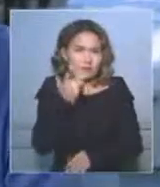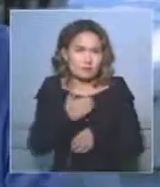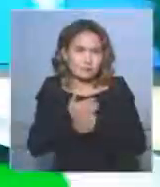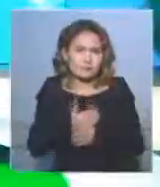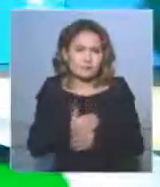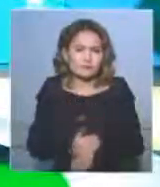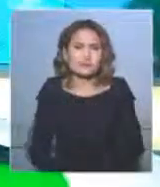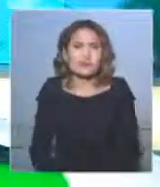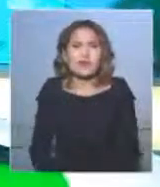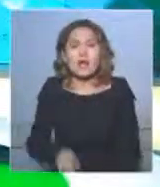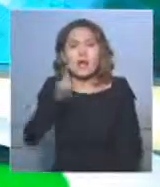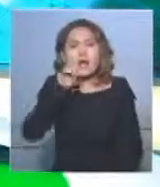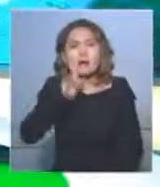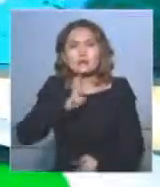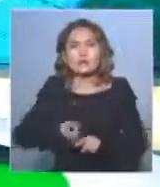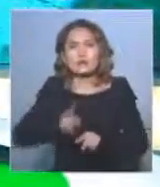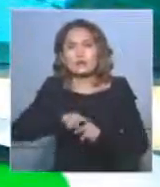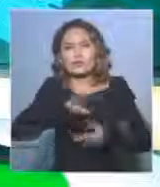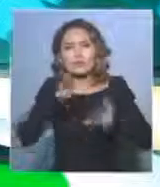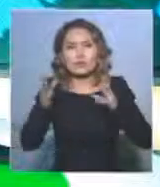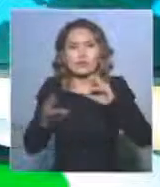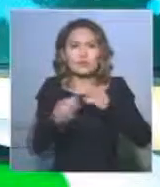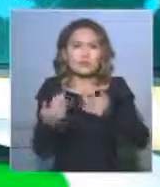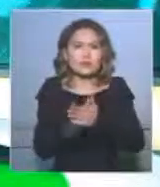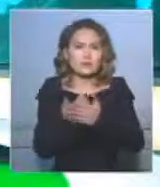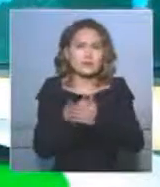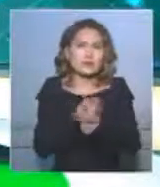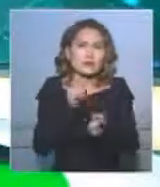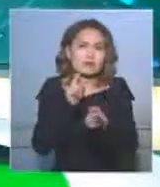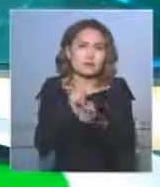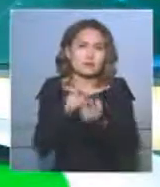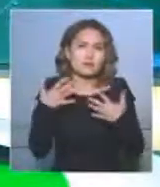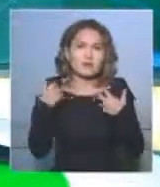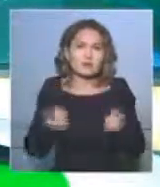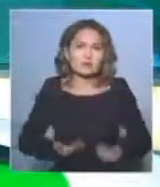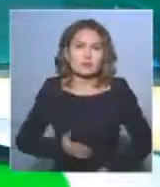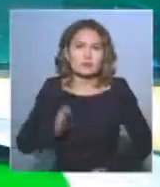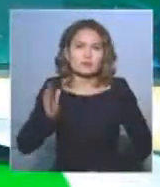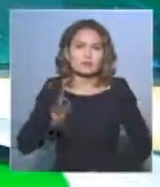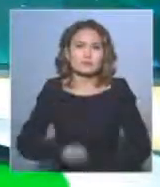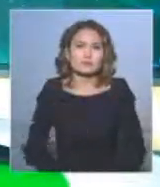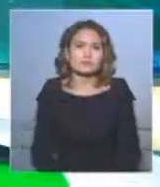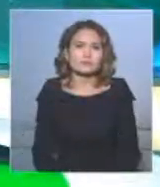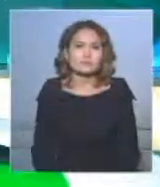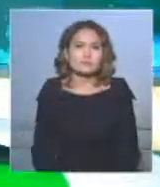Әзірге айтарымыз осы. Келесі сағатта әлем жаңалықтарымен қайта жүздескенше.